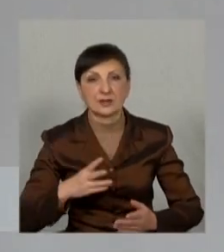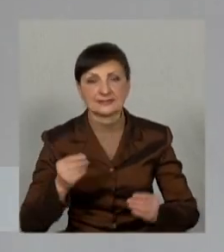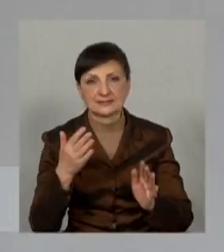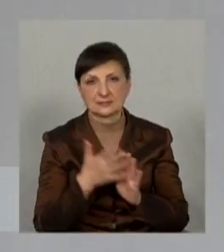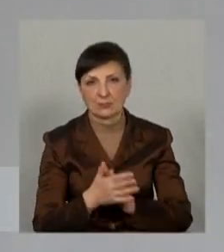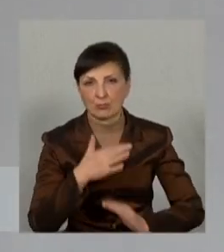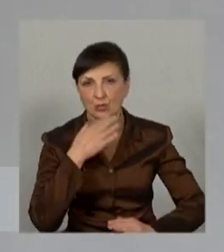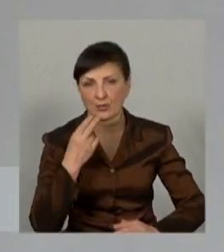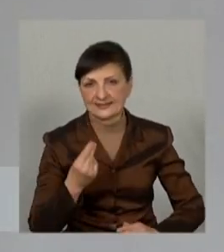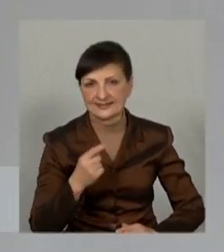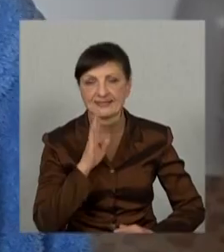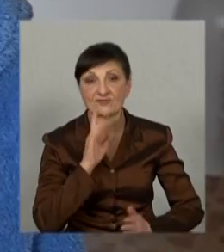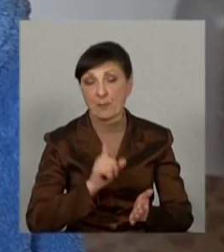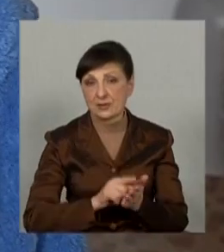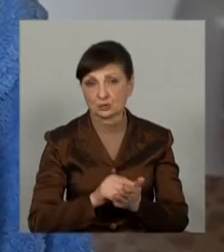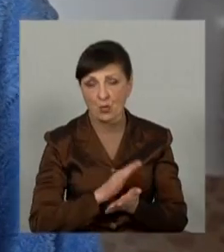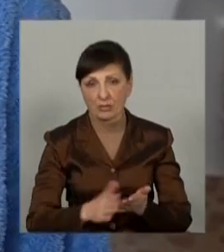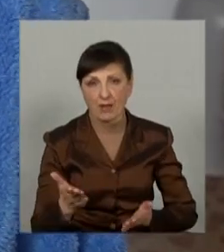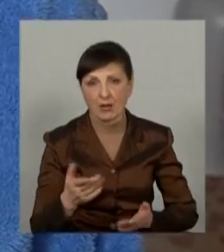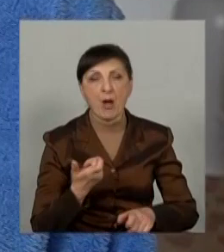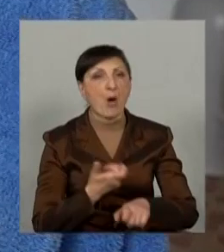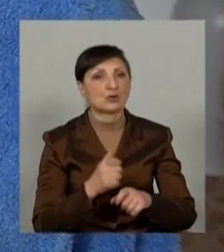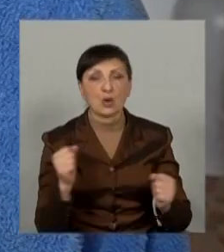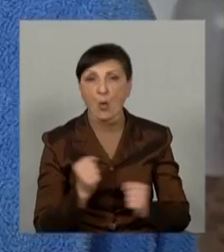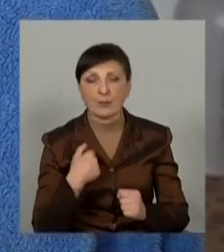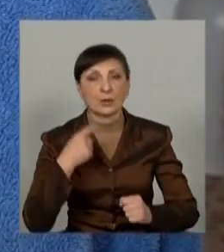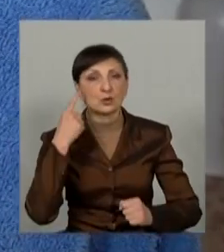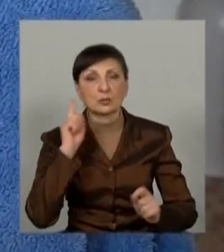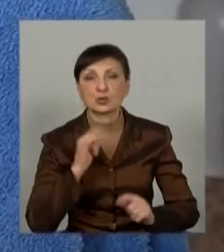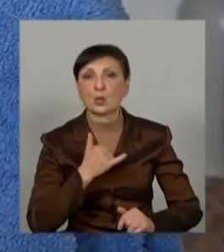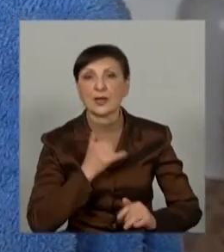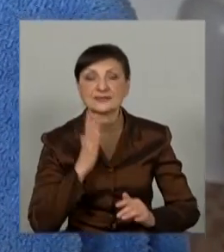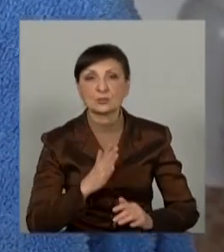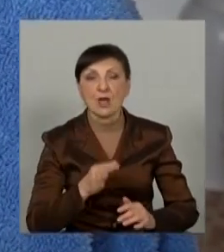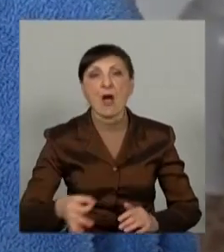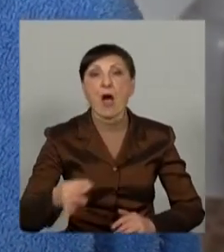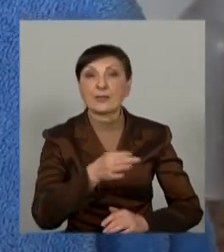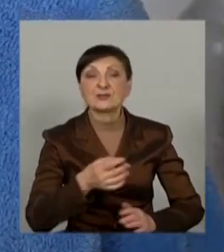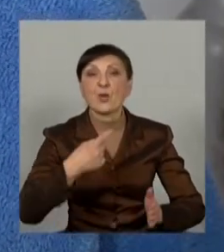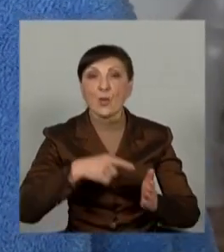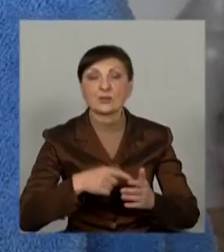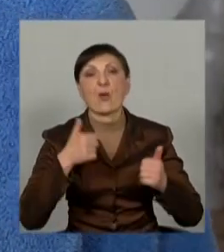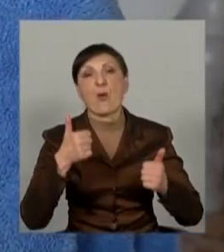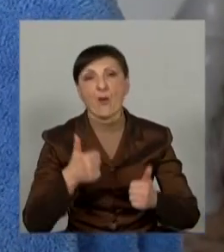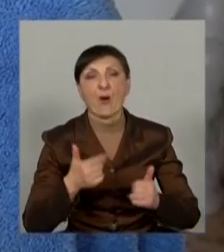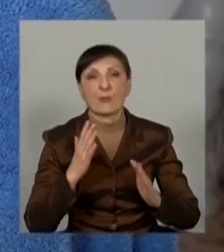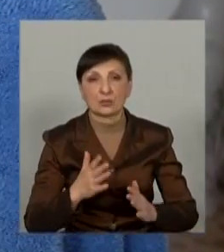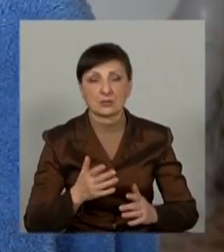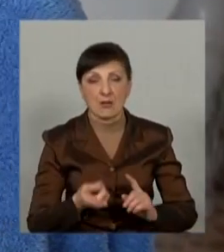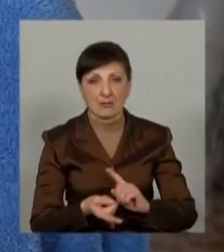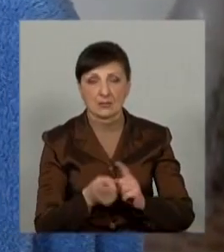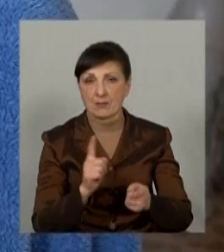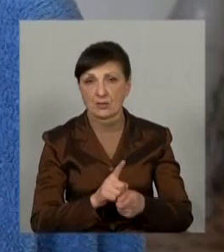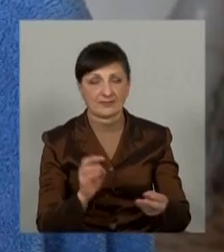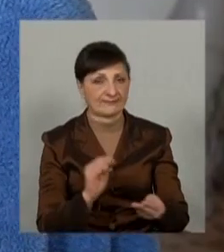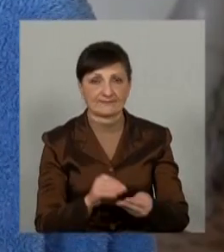раскошеливаться, говорит пенсионерка. Очень холодно. Мы думали, что у нас будет областной город, мы будем заживем. А у нас то